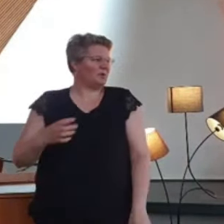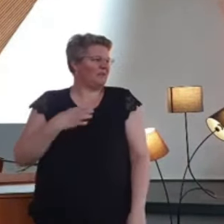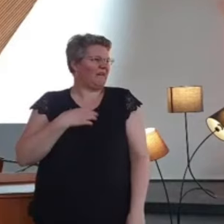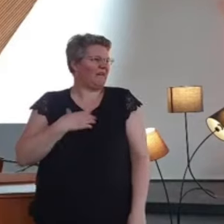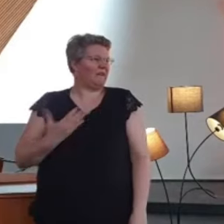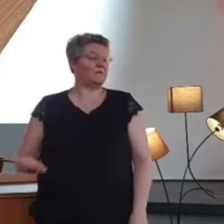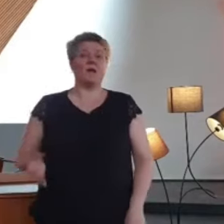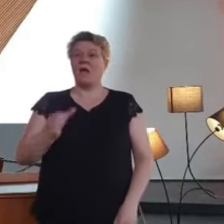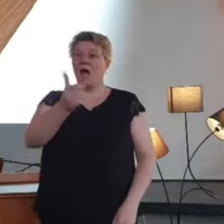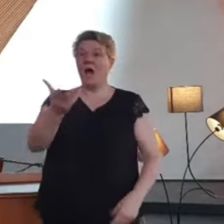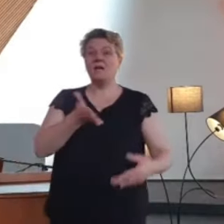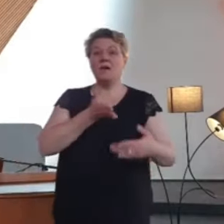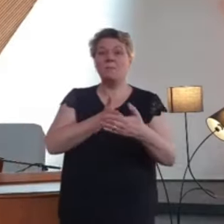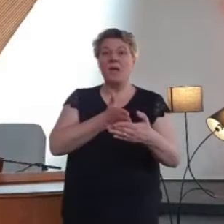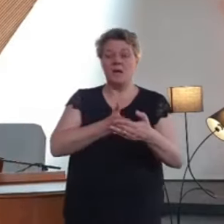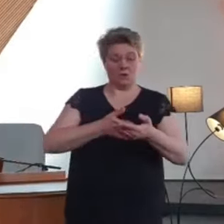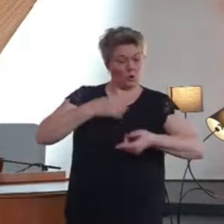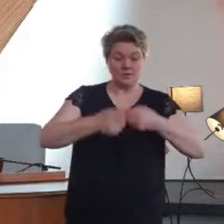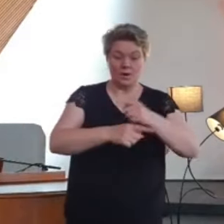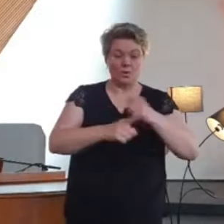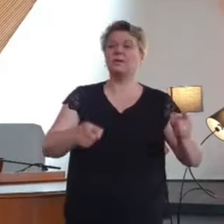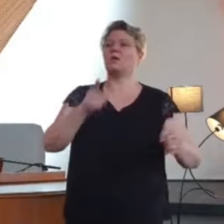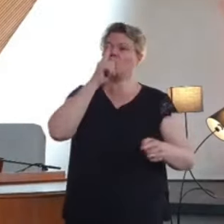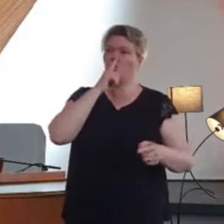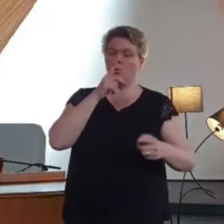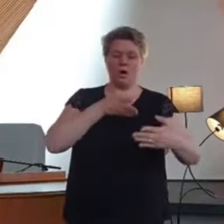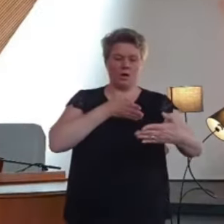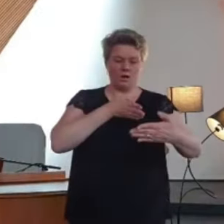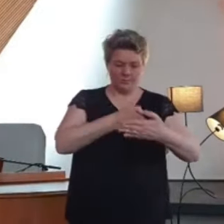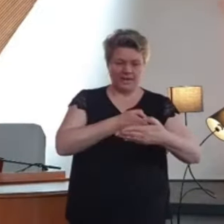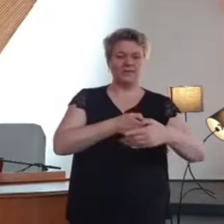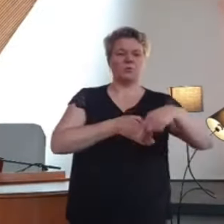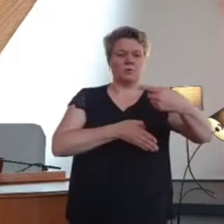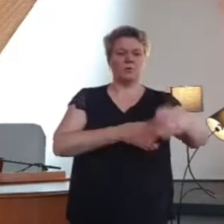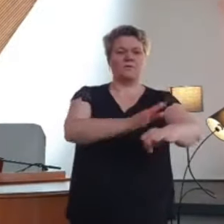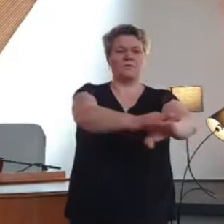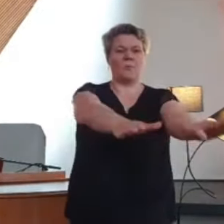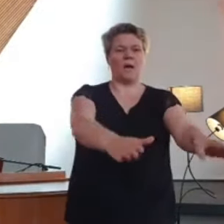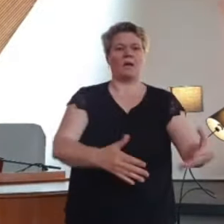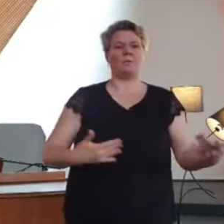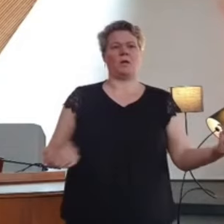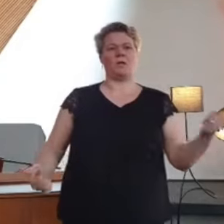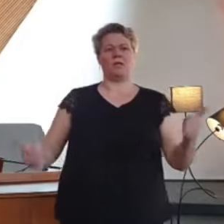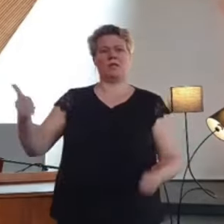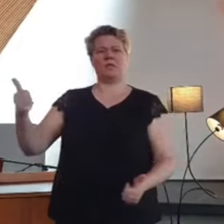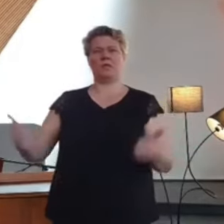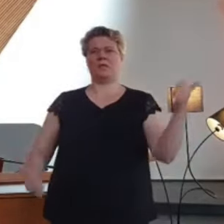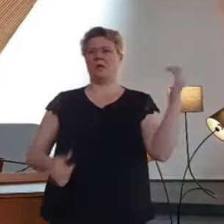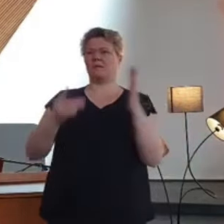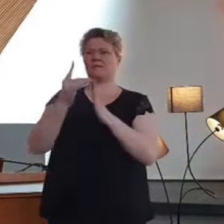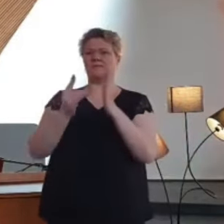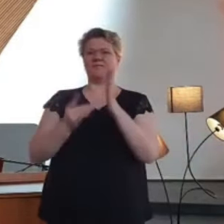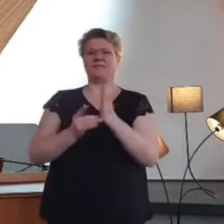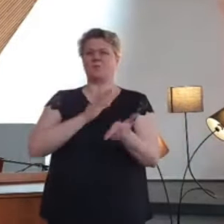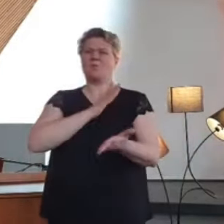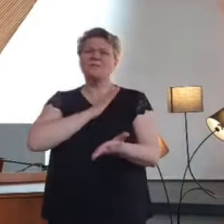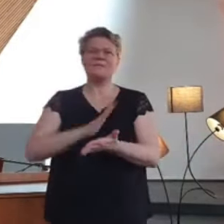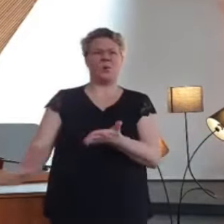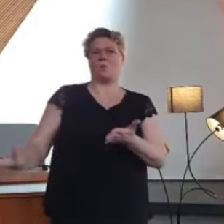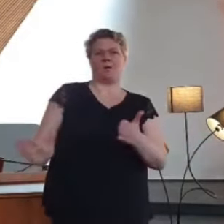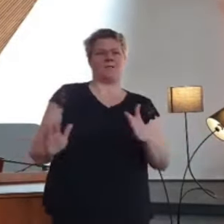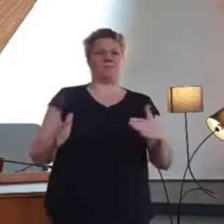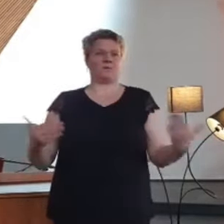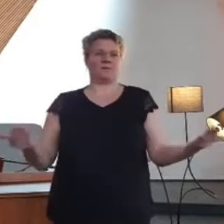manche Behinderung ist auch nicht dauerhaft. Also schwer zu definieren. Und